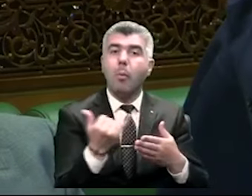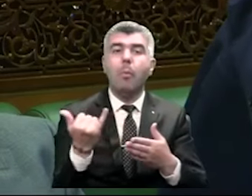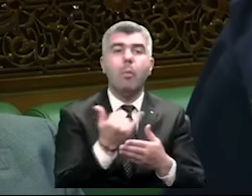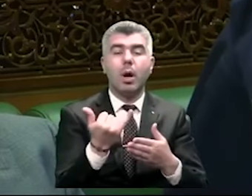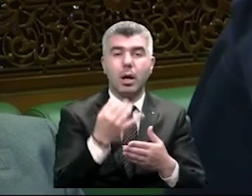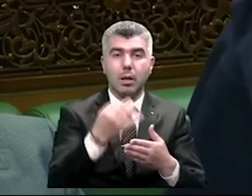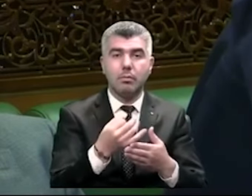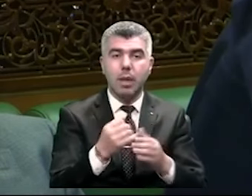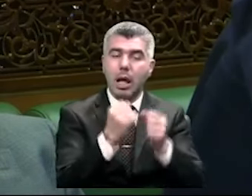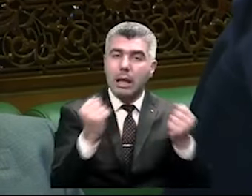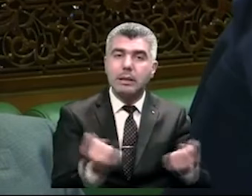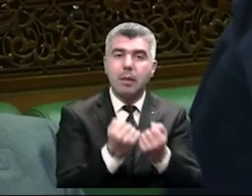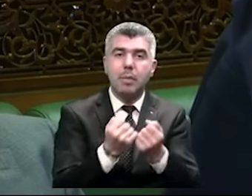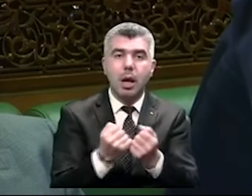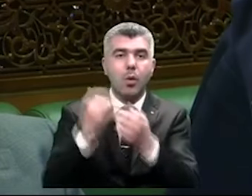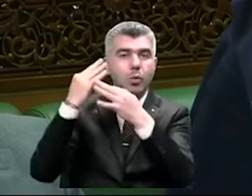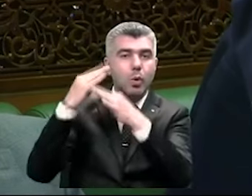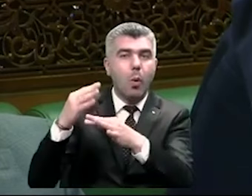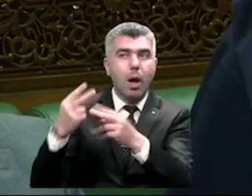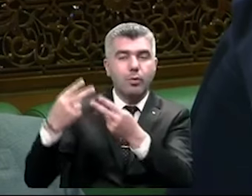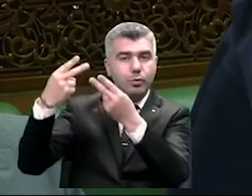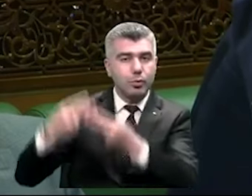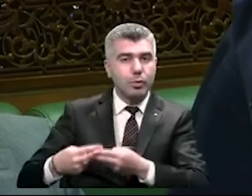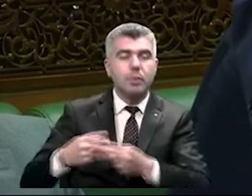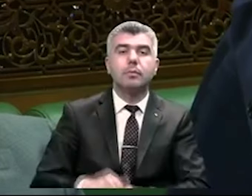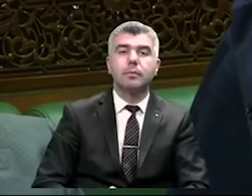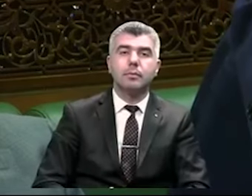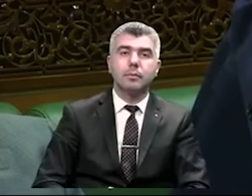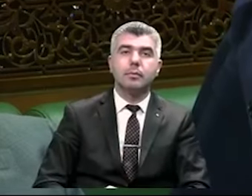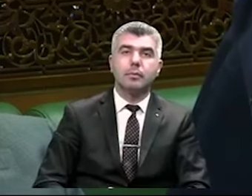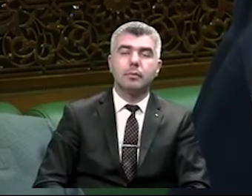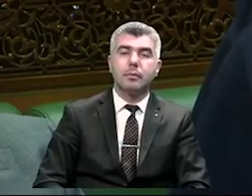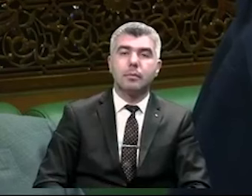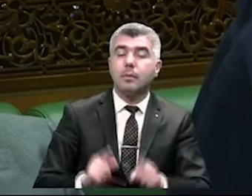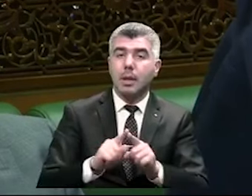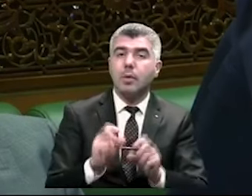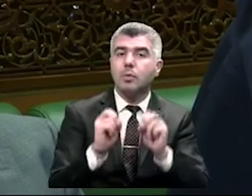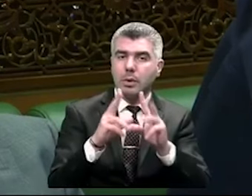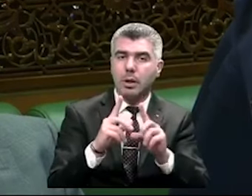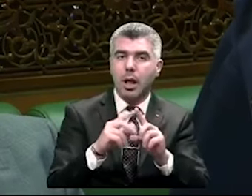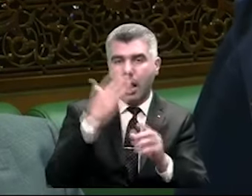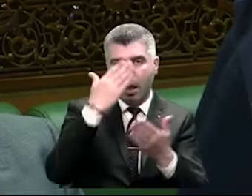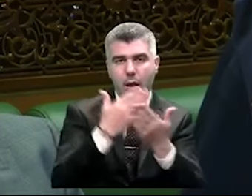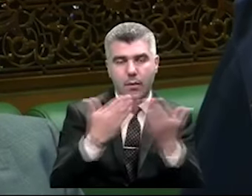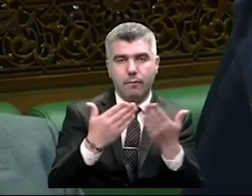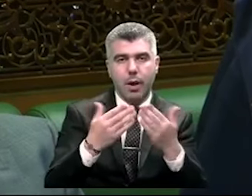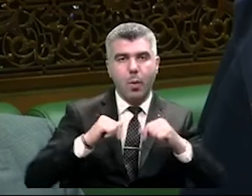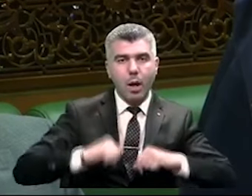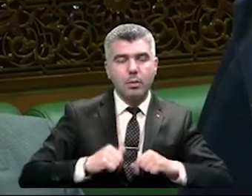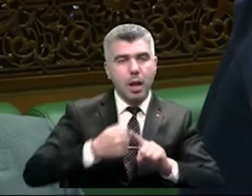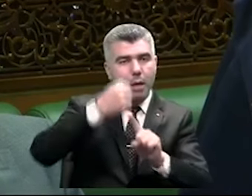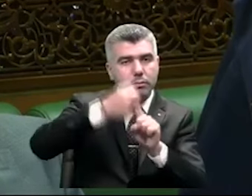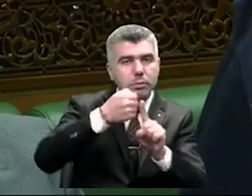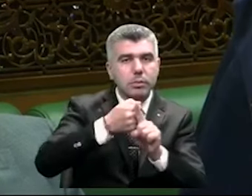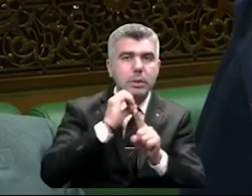اثار اع التنميه السياحيه و احنا متاكدين السيد الوزير انه يعني المجهودات اللي ك